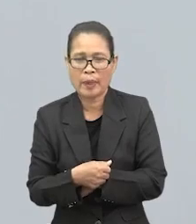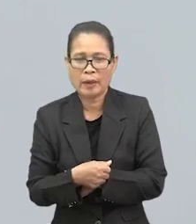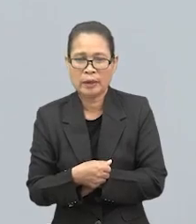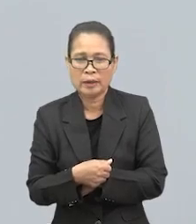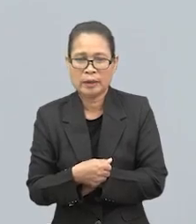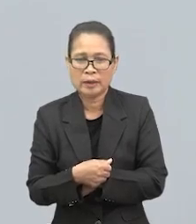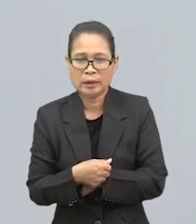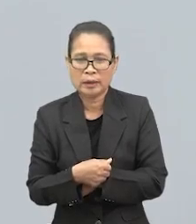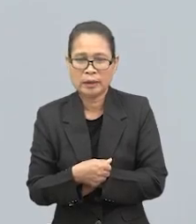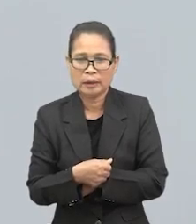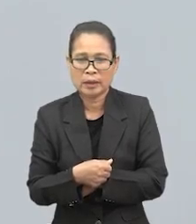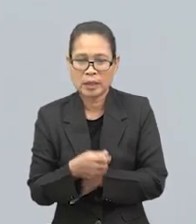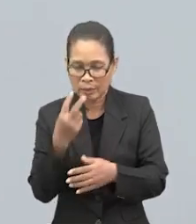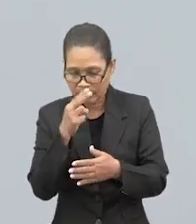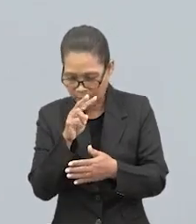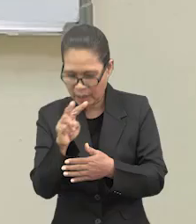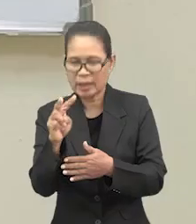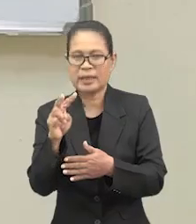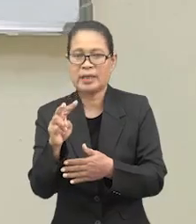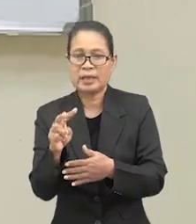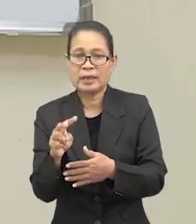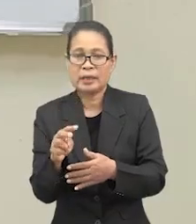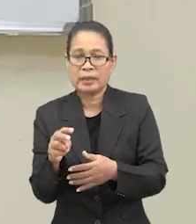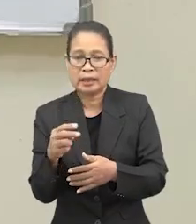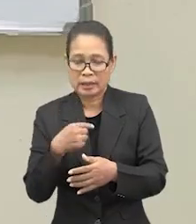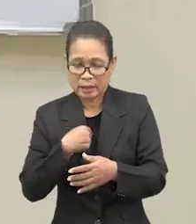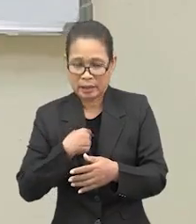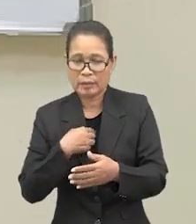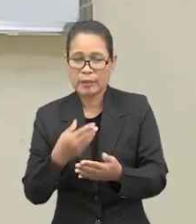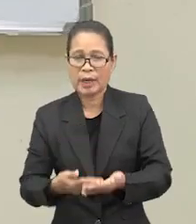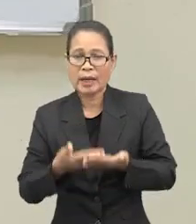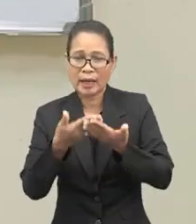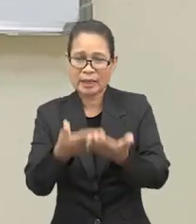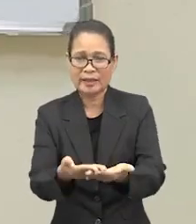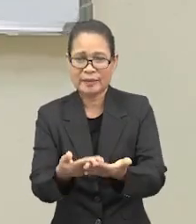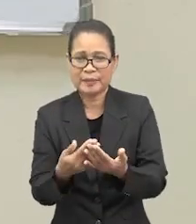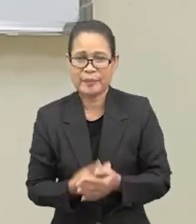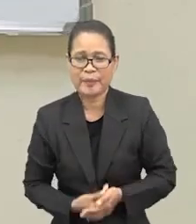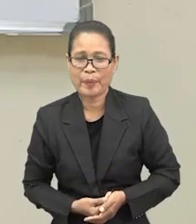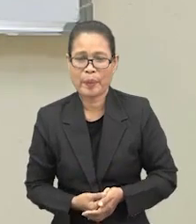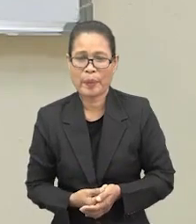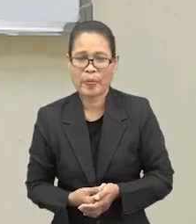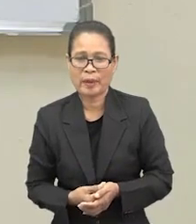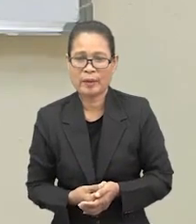prám ra mùi. Chà, chẳng. Mới chẳng nọt đà nẹ khu bằng cá